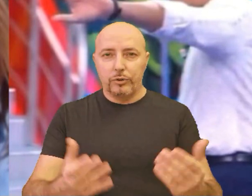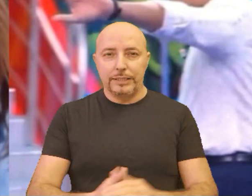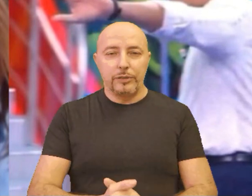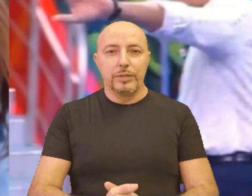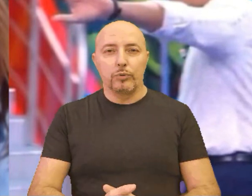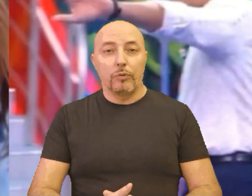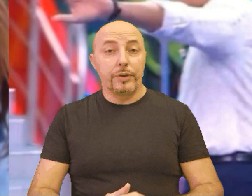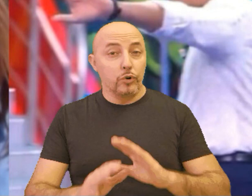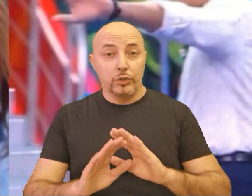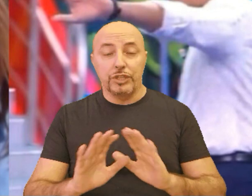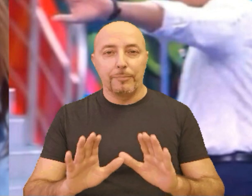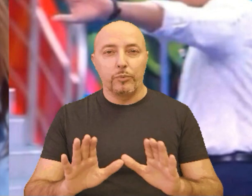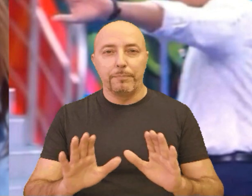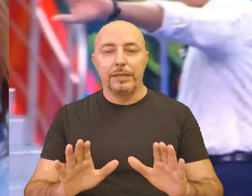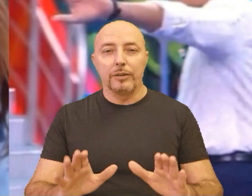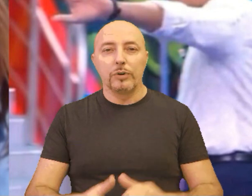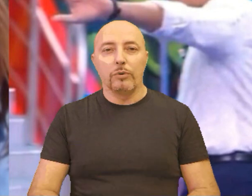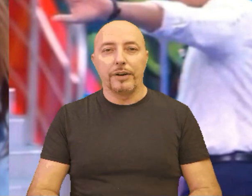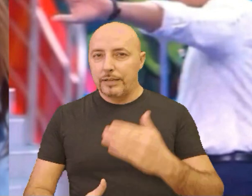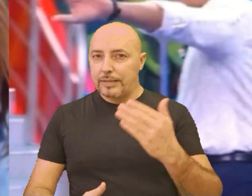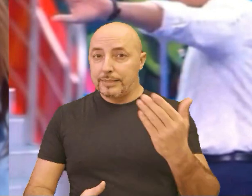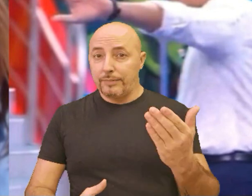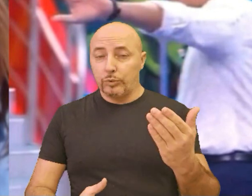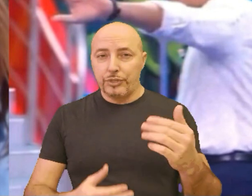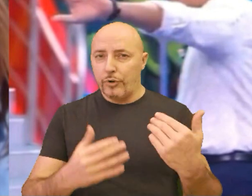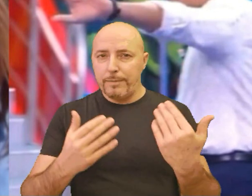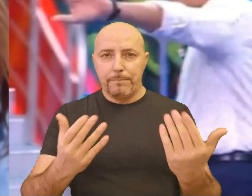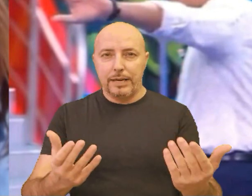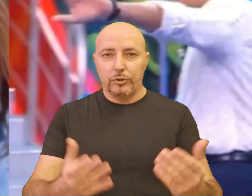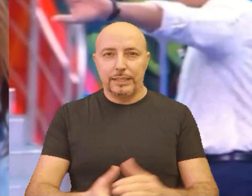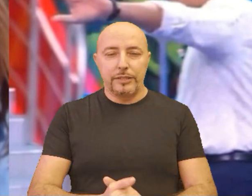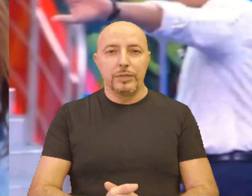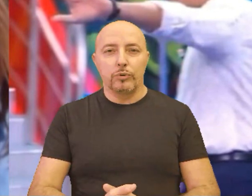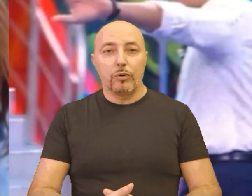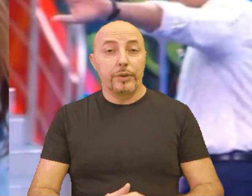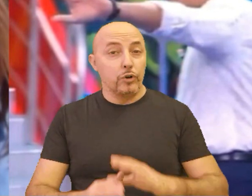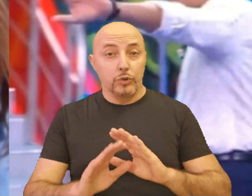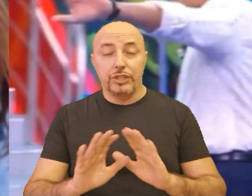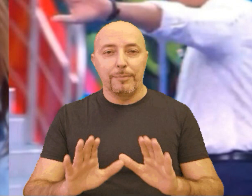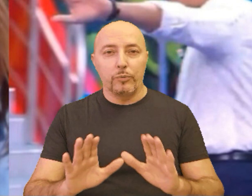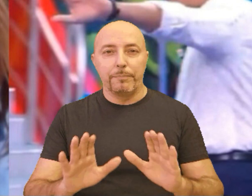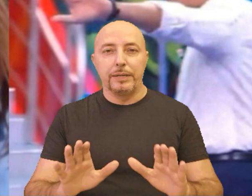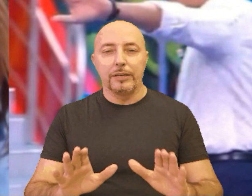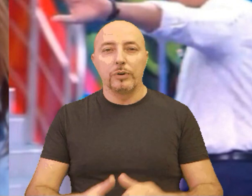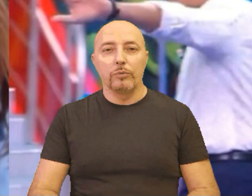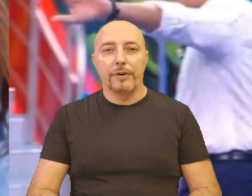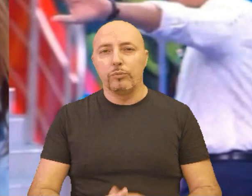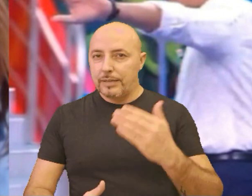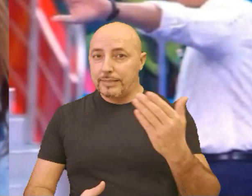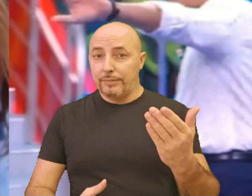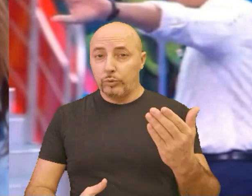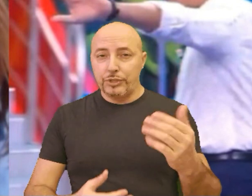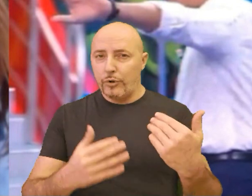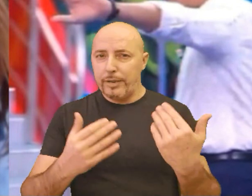bruganelli dopo di lei sono arrivati il fratello Davide e la sorella Adele il conduttore ha poi altri due figli già